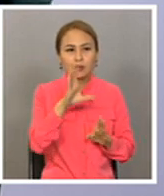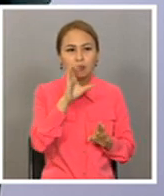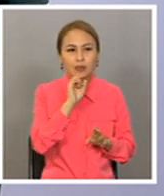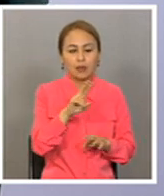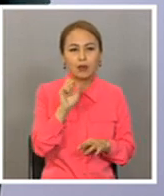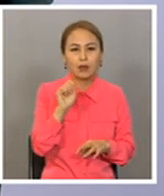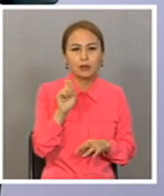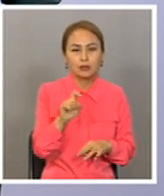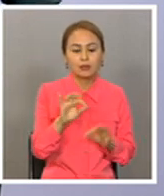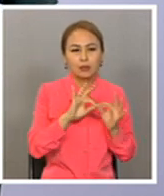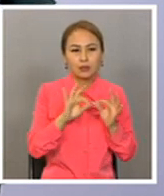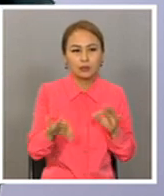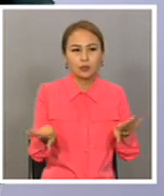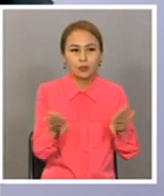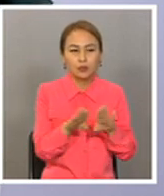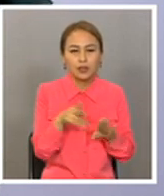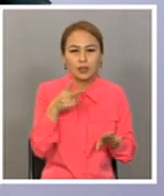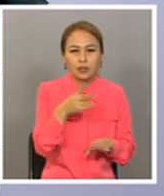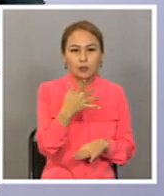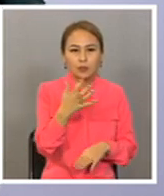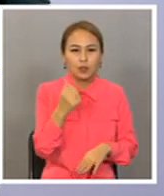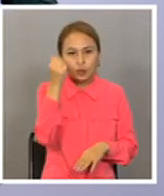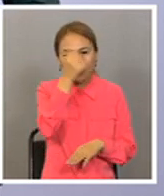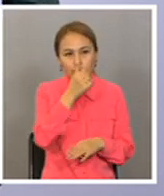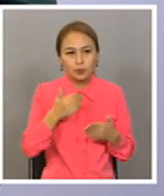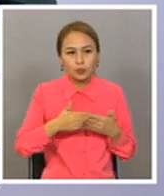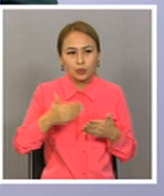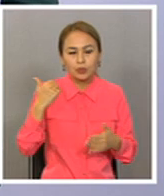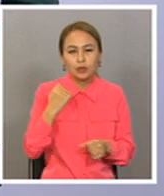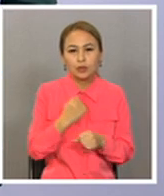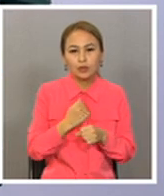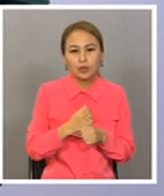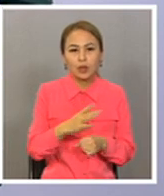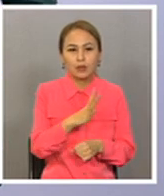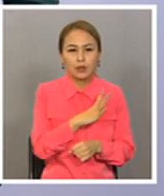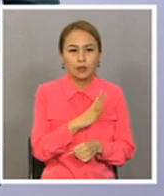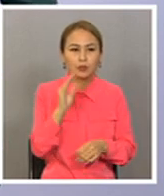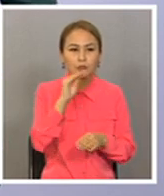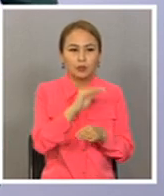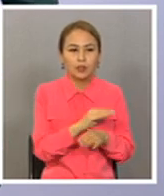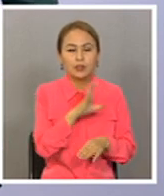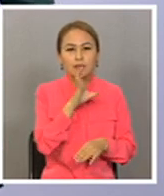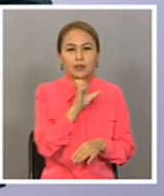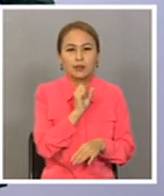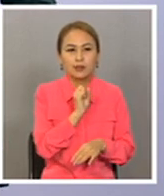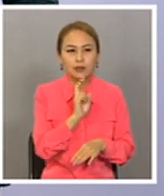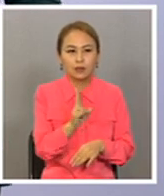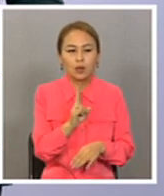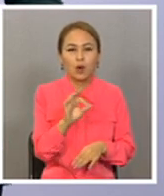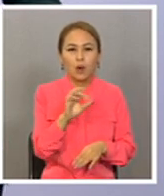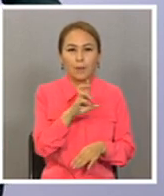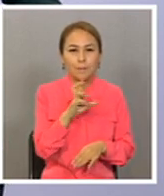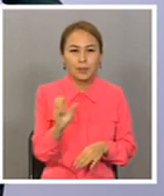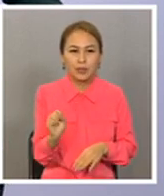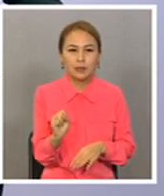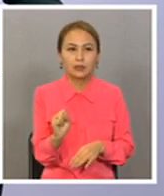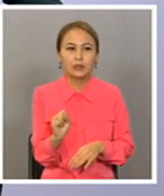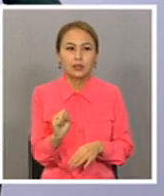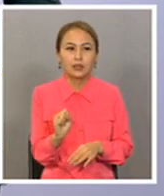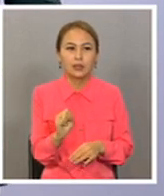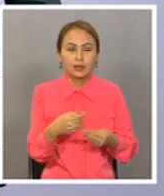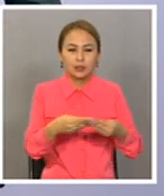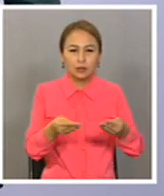алтынды бұдан 2500 жыл бұрын өндіре алған екен. Сондай ақ сақтардың обаларда қыш